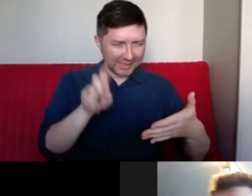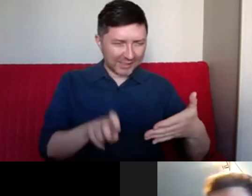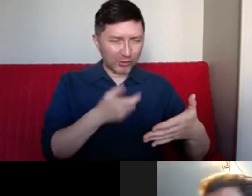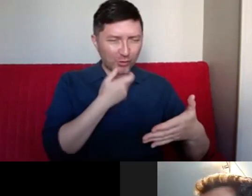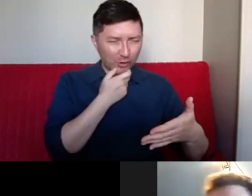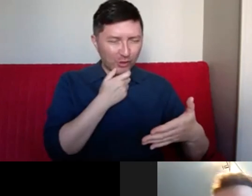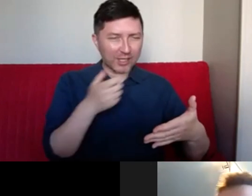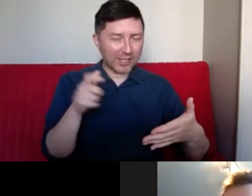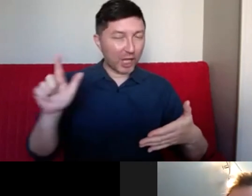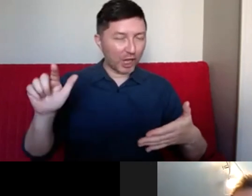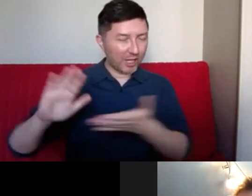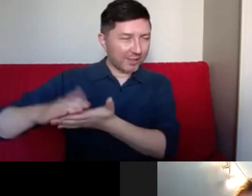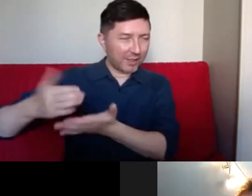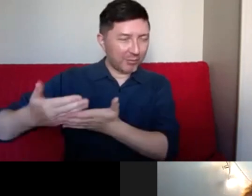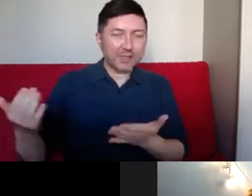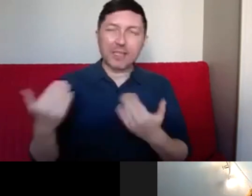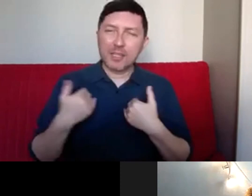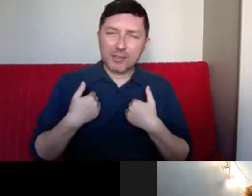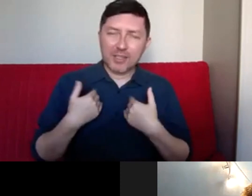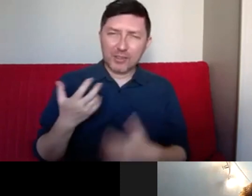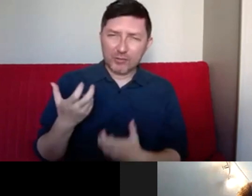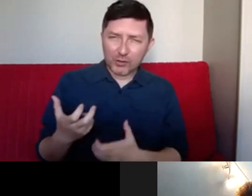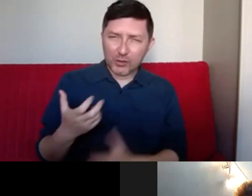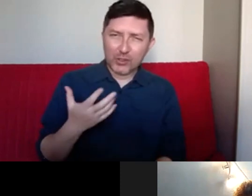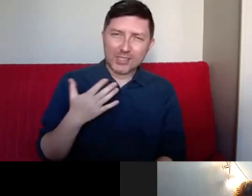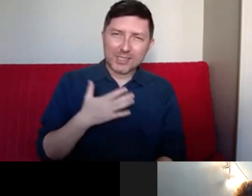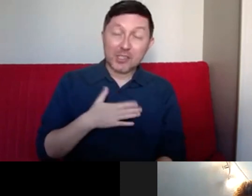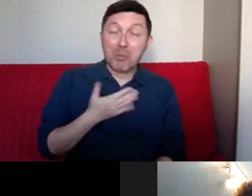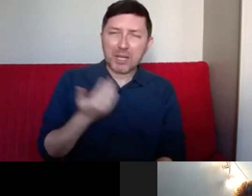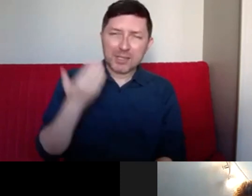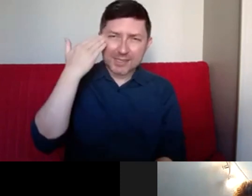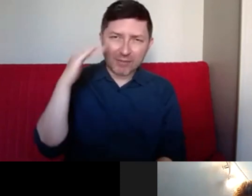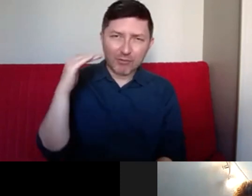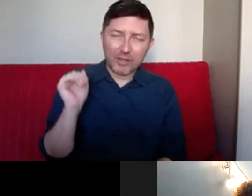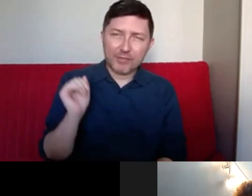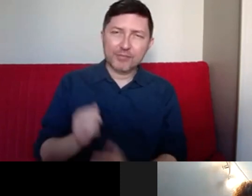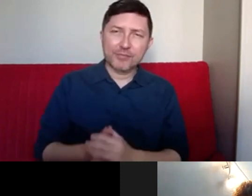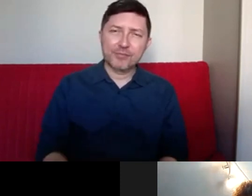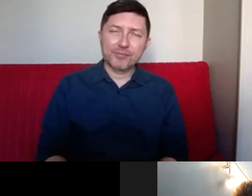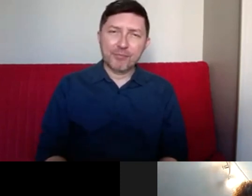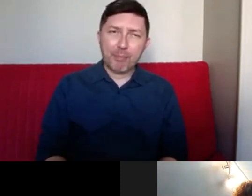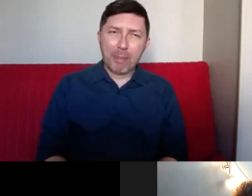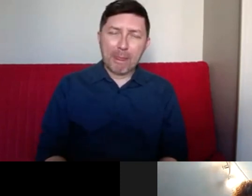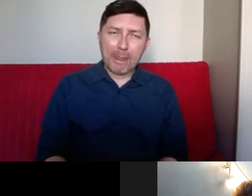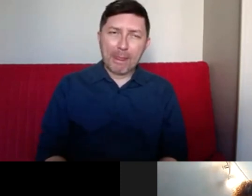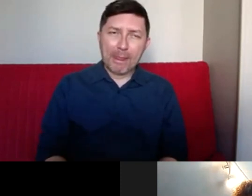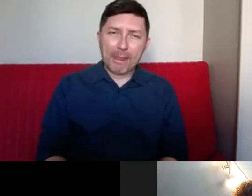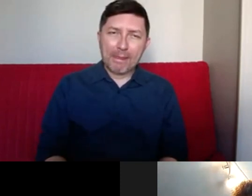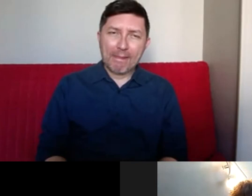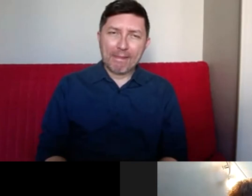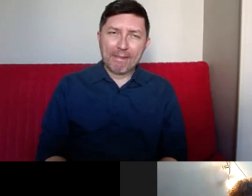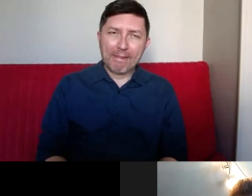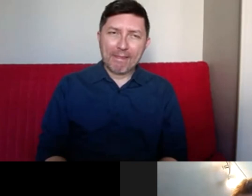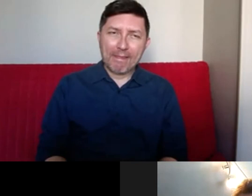I would like to know, somebody from the floor would like to know which kind of, where